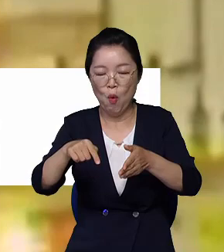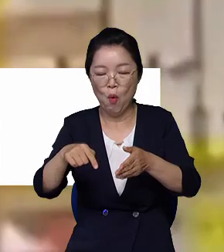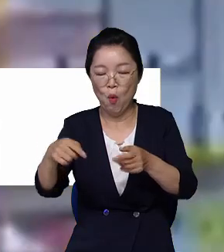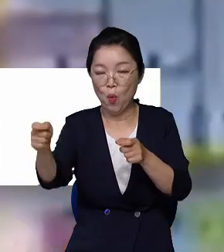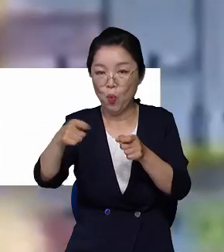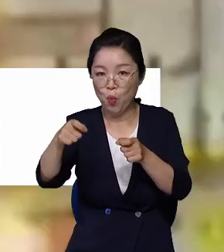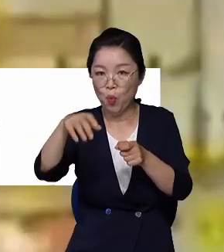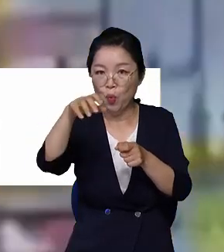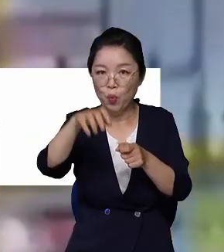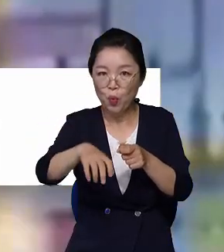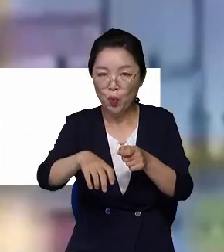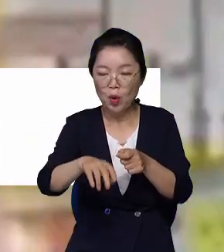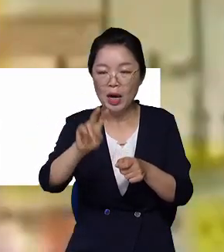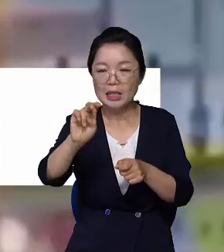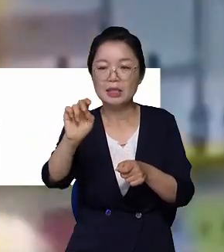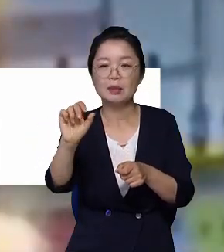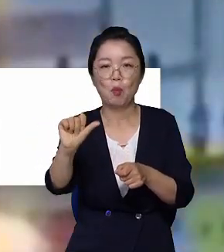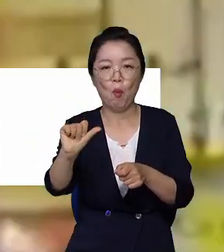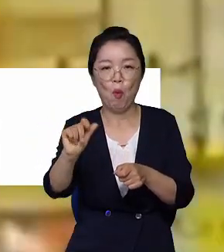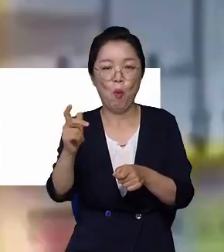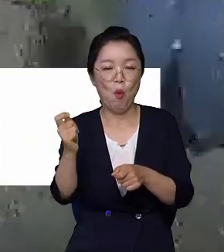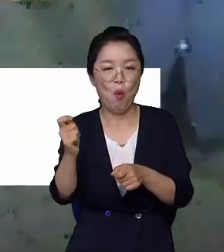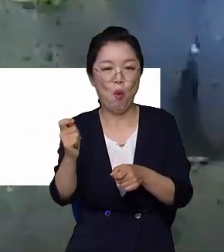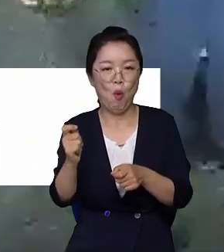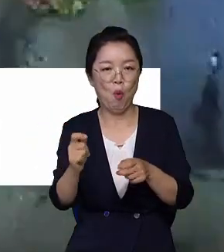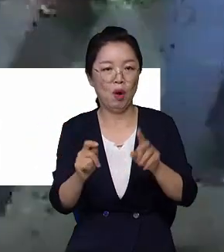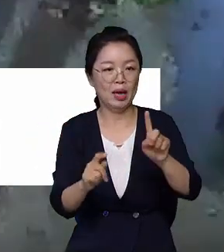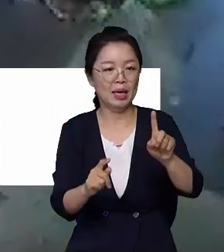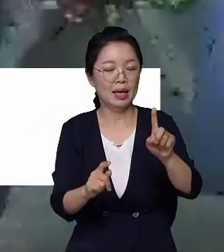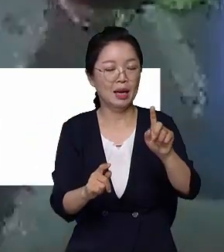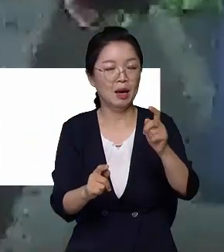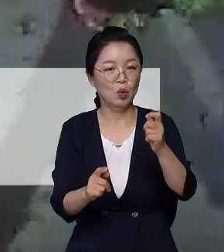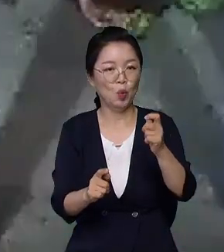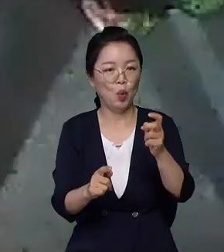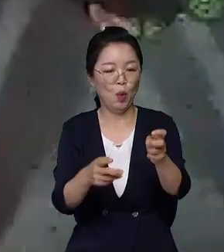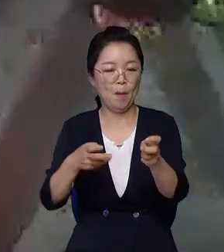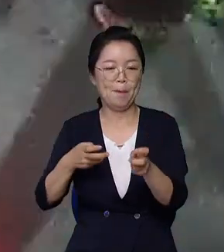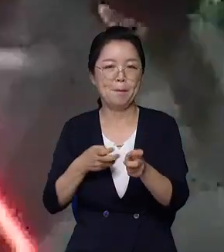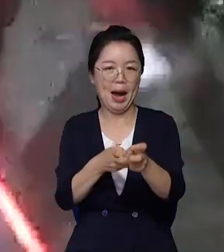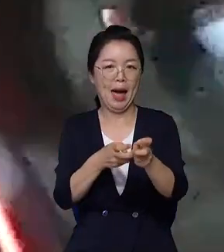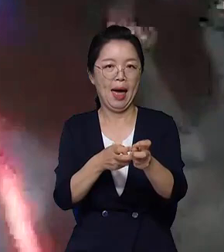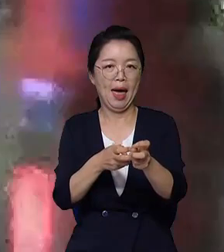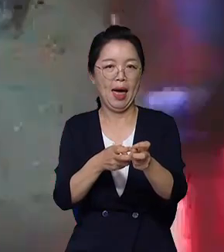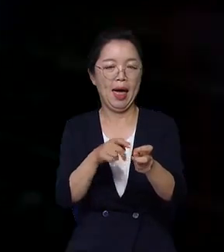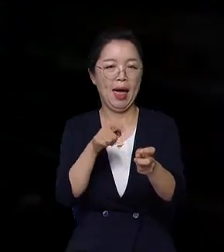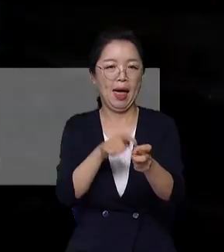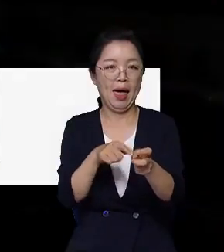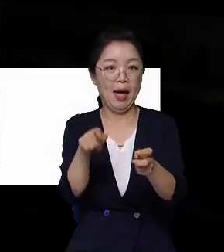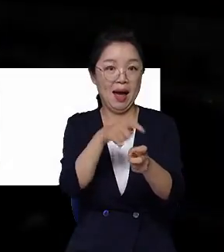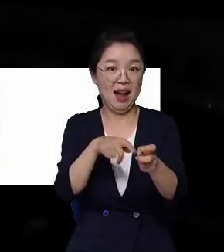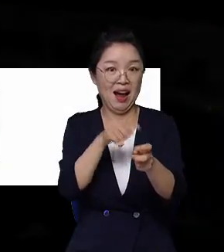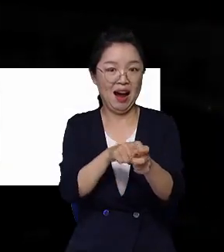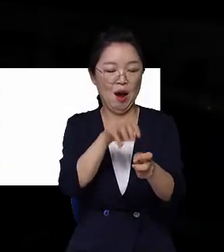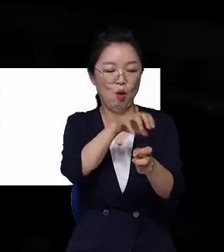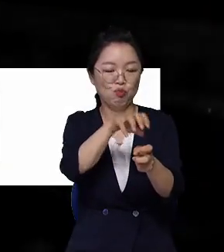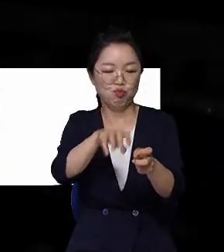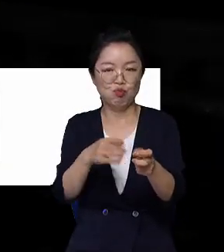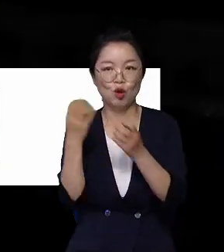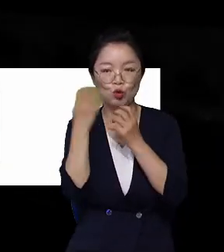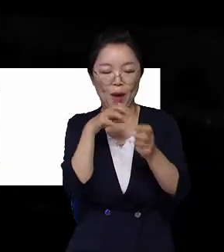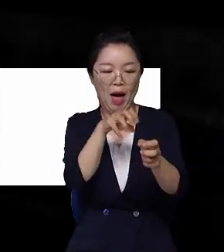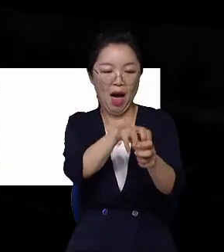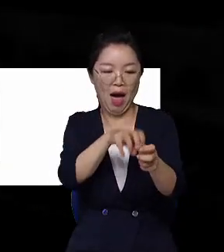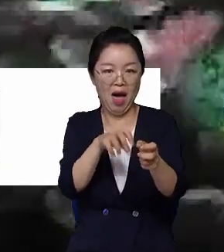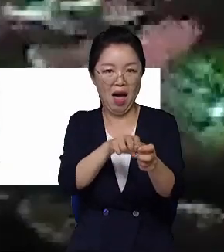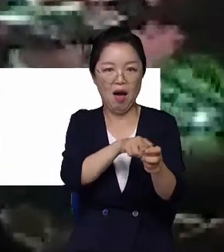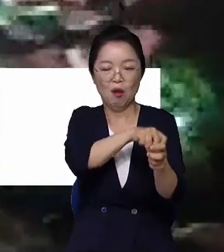인근에서 25톤 화물차가 앞서가던 1톤 화물차를 들이받았습니다. 이 사고로 1톤 화물차에